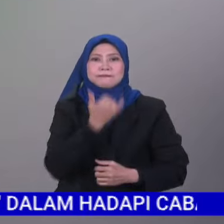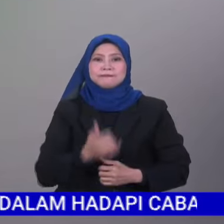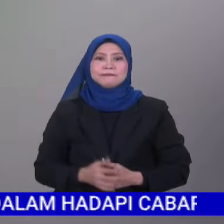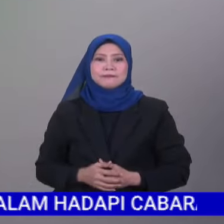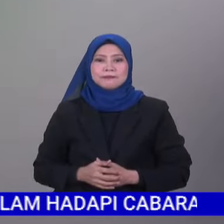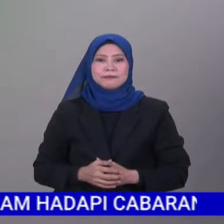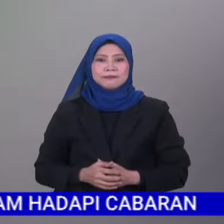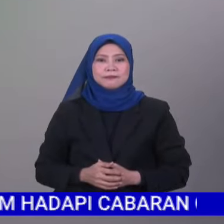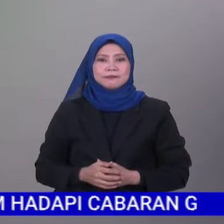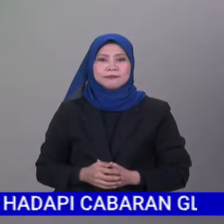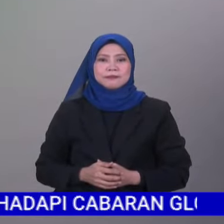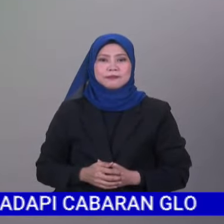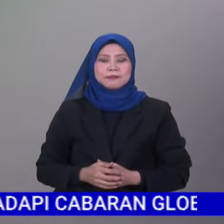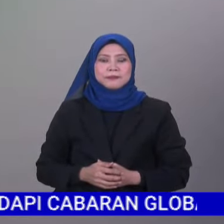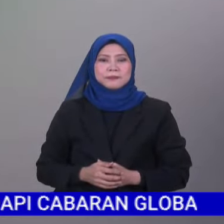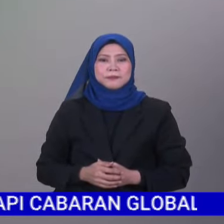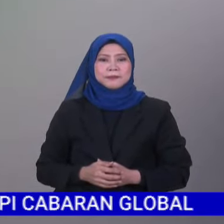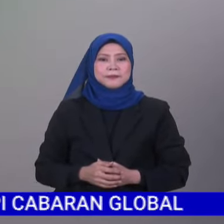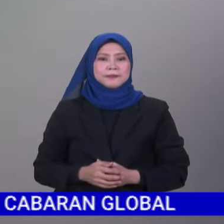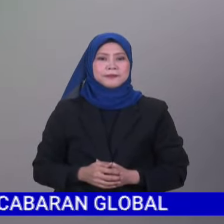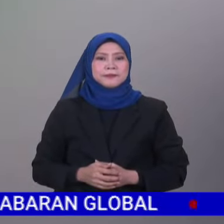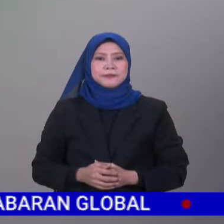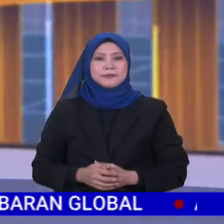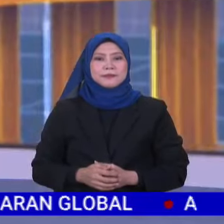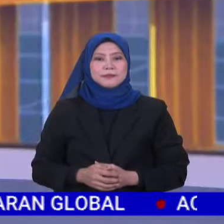hai hai Indonesia